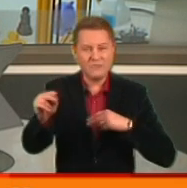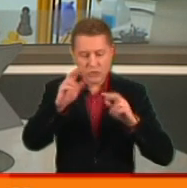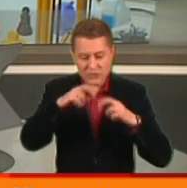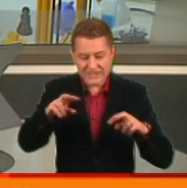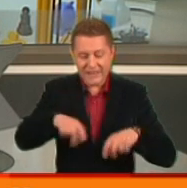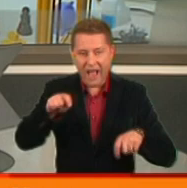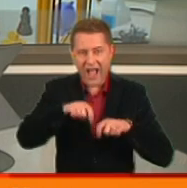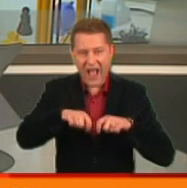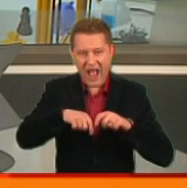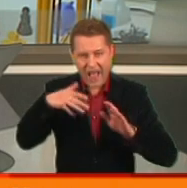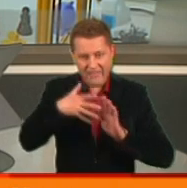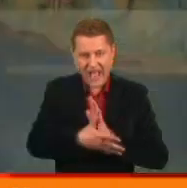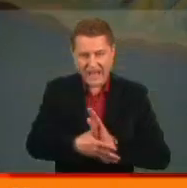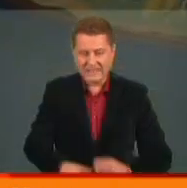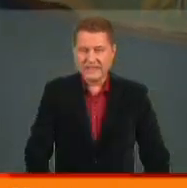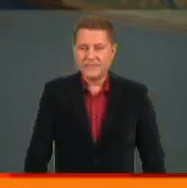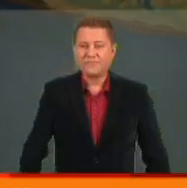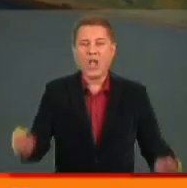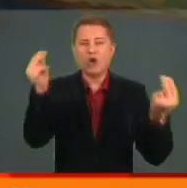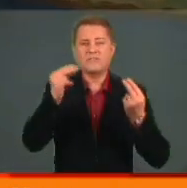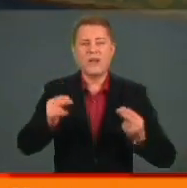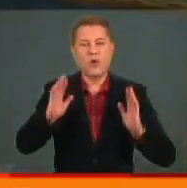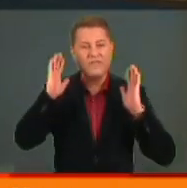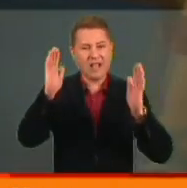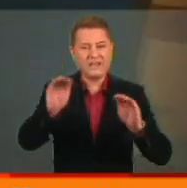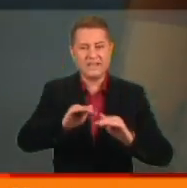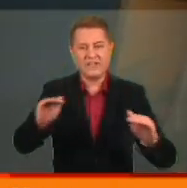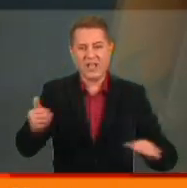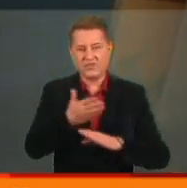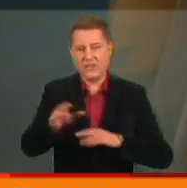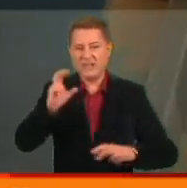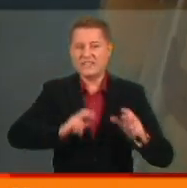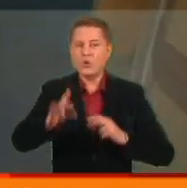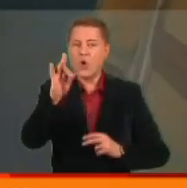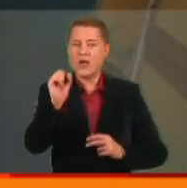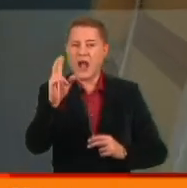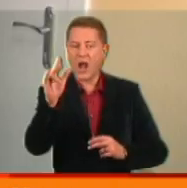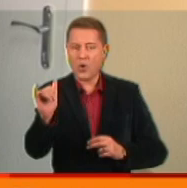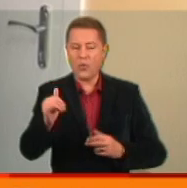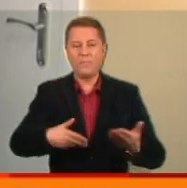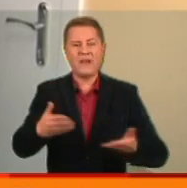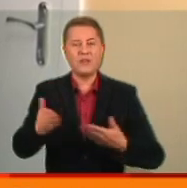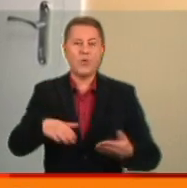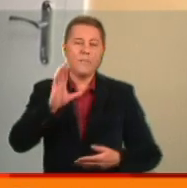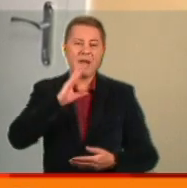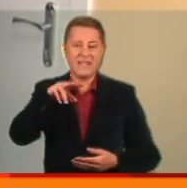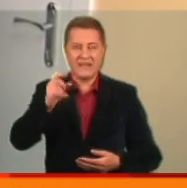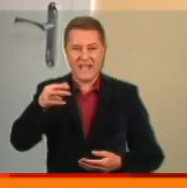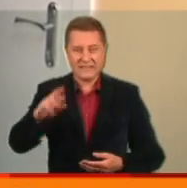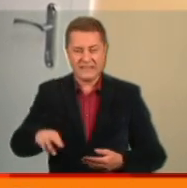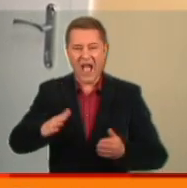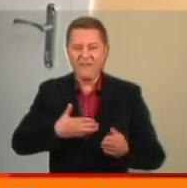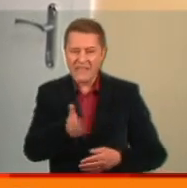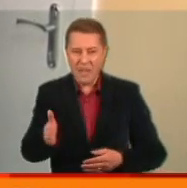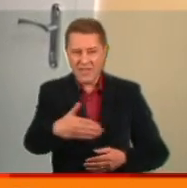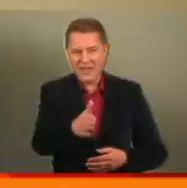Яна Брензей продовжить. Розмальованими коридорами дитячого відділення Інституту раку впевнено прямує пані Леся. В лабіринтах відділення